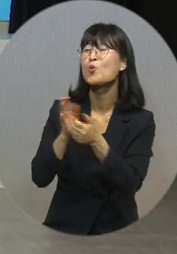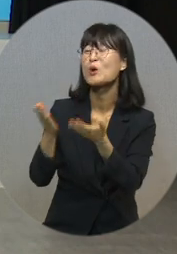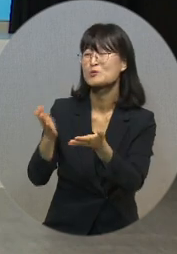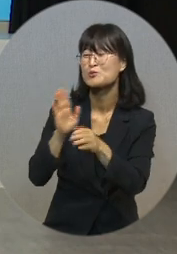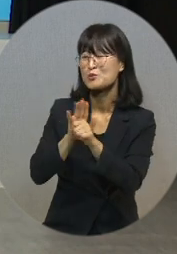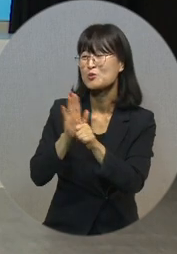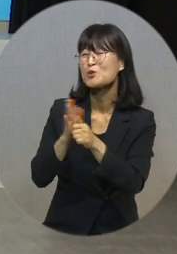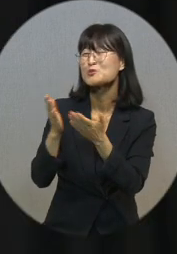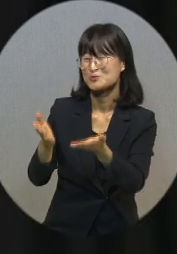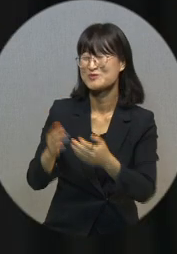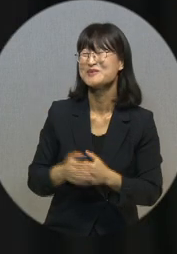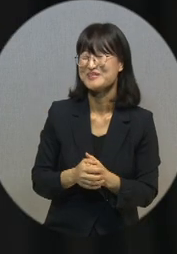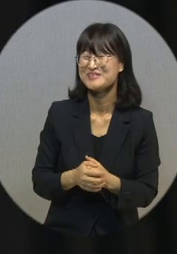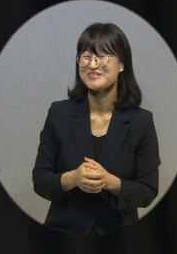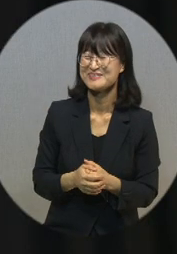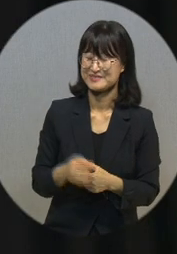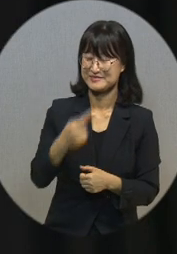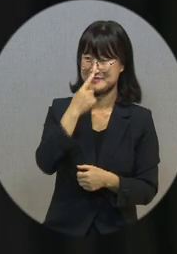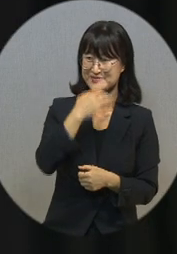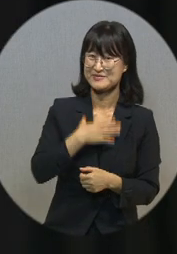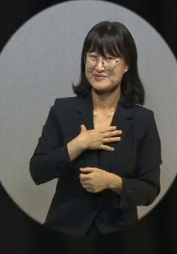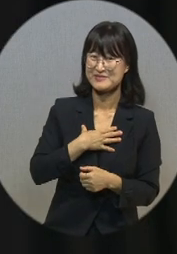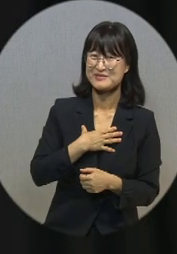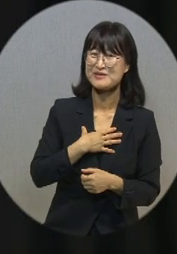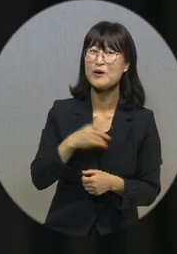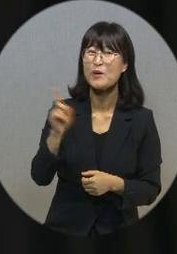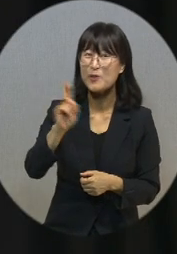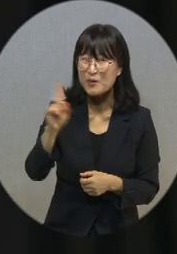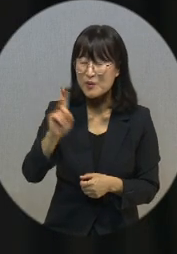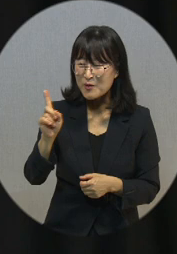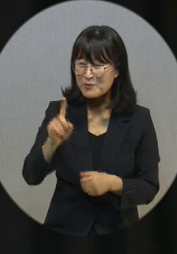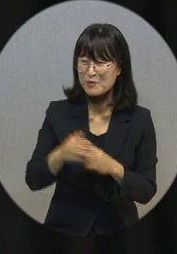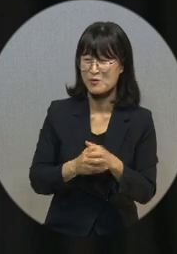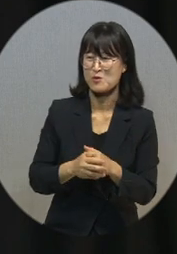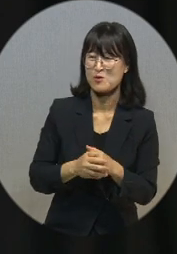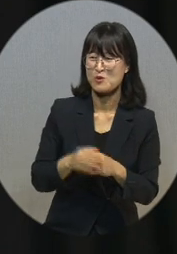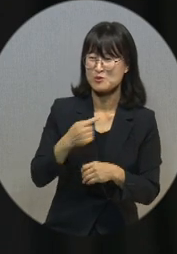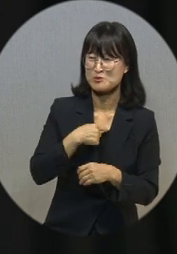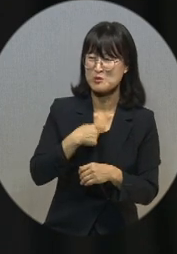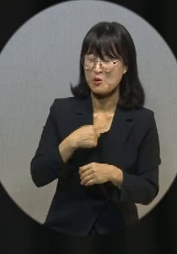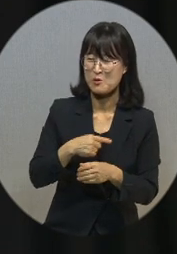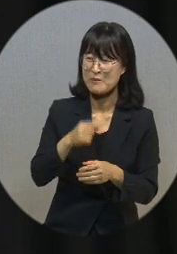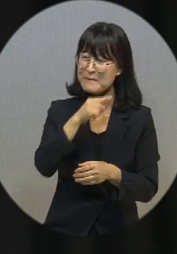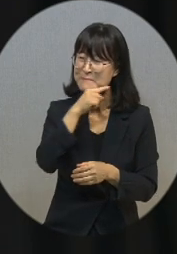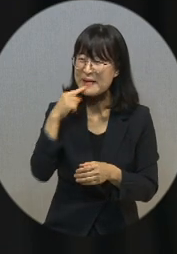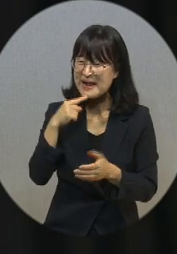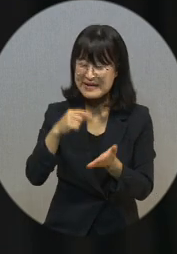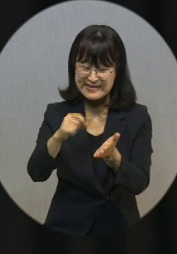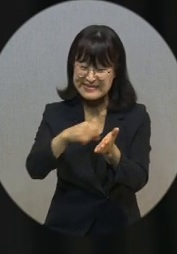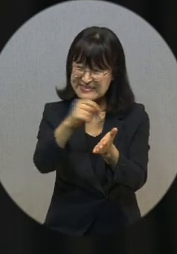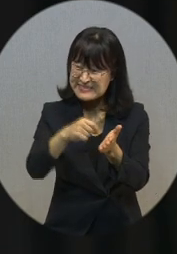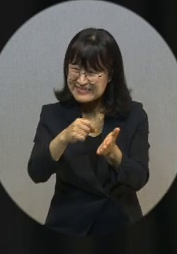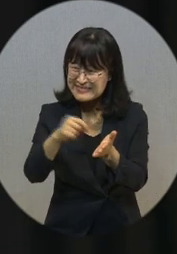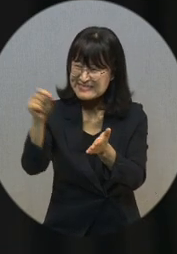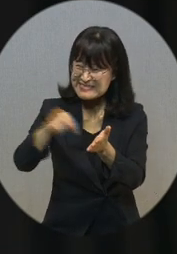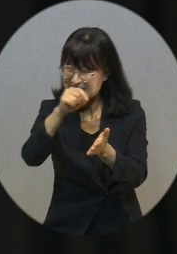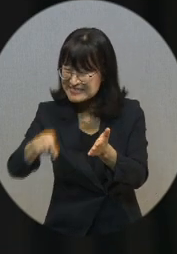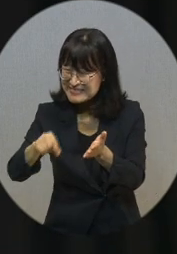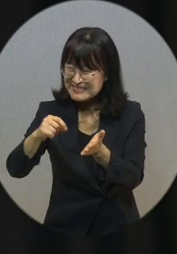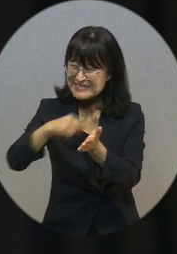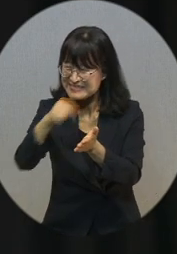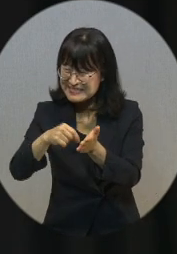그러니까 예를 들면 제가 빨간 펜 선생님이 된 것 같은 느낌이 있거든요. 이제 국민들한테 어떻게 더